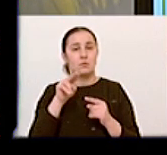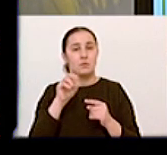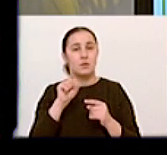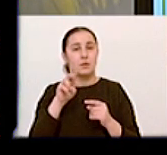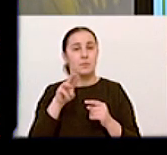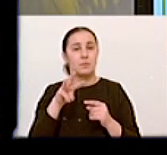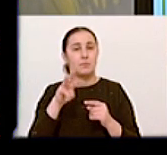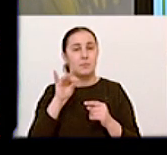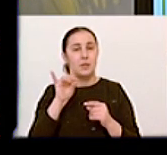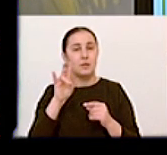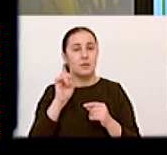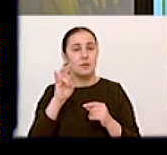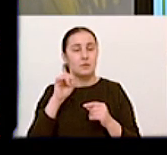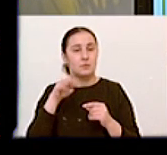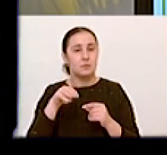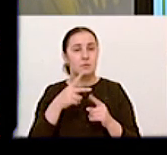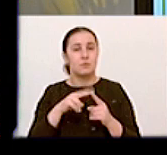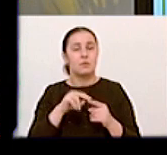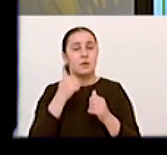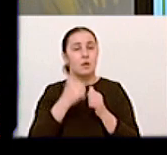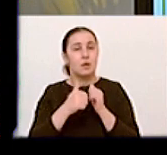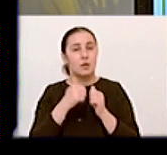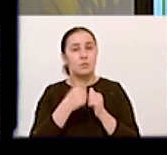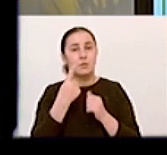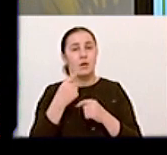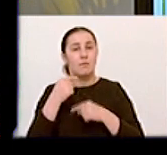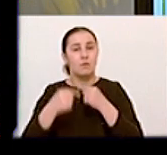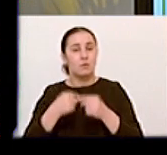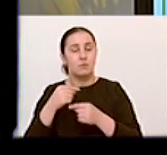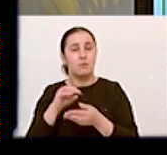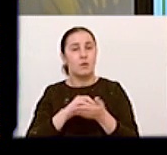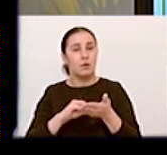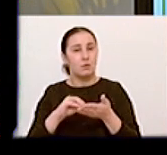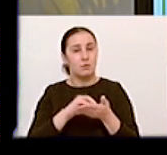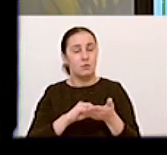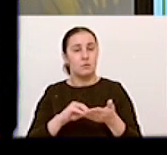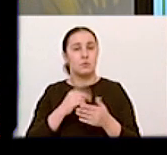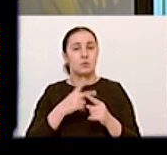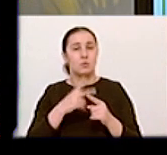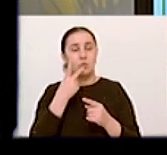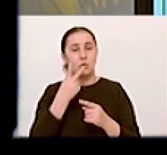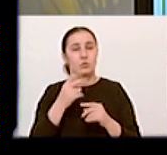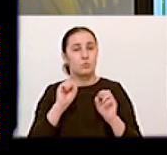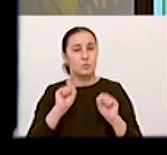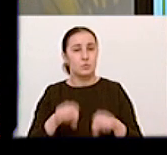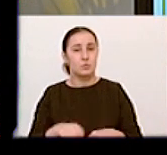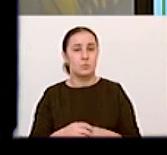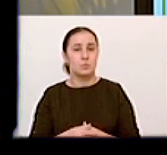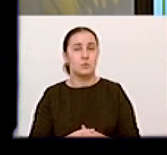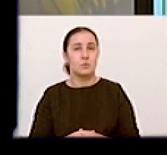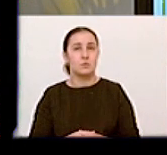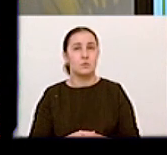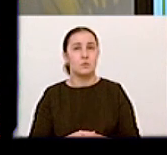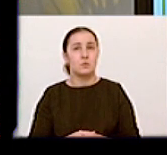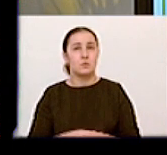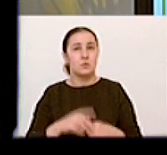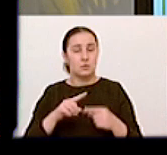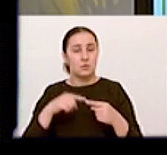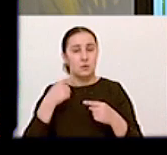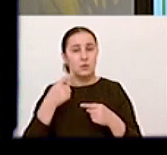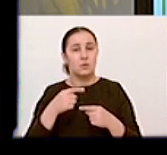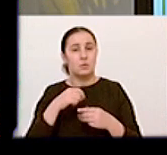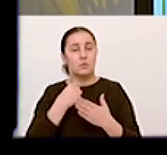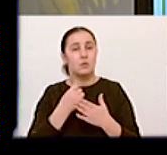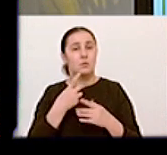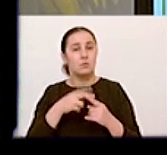belgi ekanligi va u har bitta avlodda takrorlanayotganligini ko'rishimiz mumkin. Keyingi